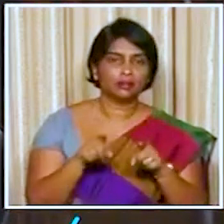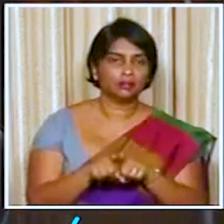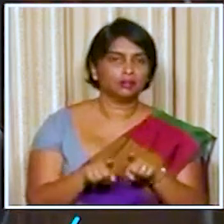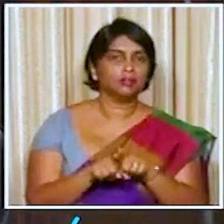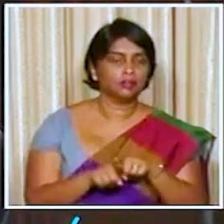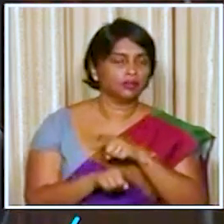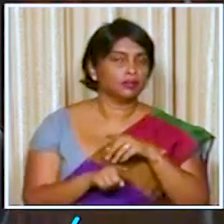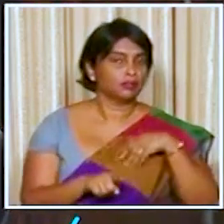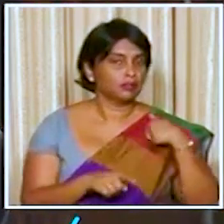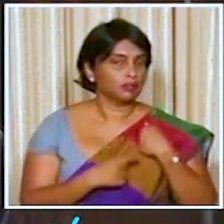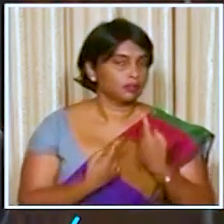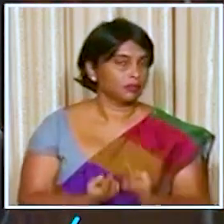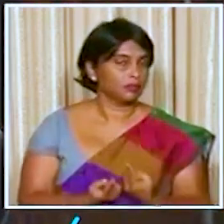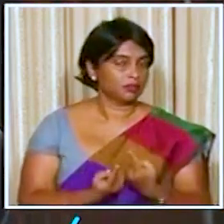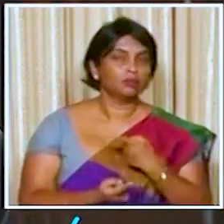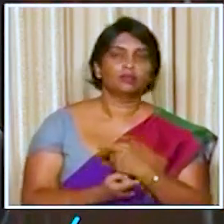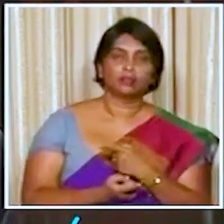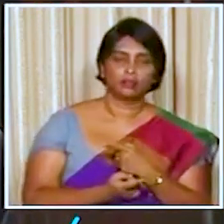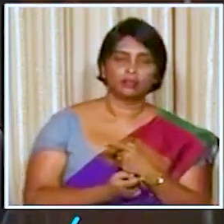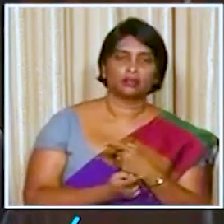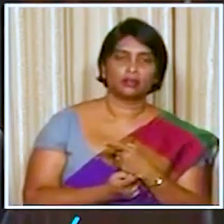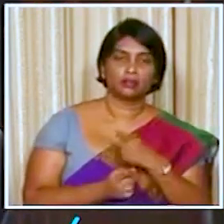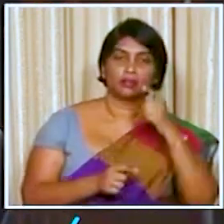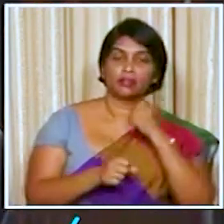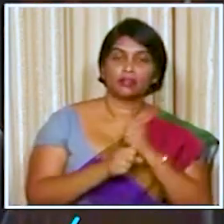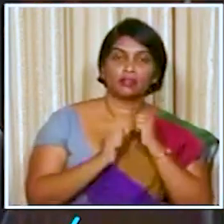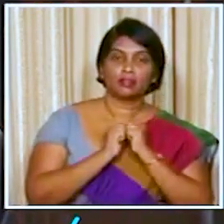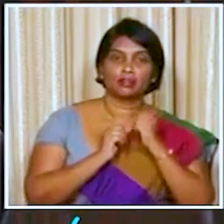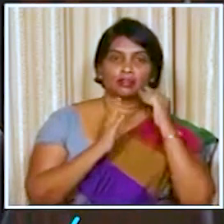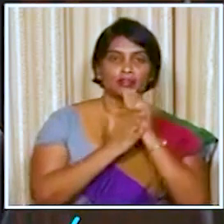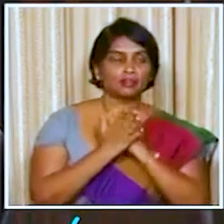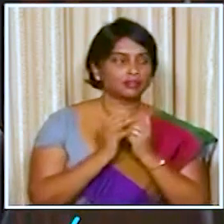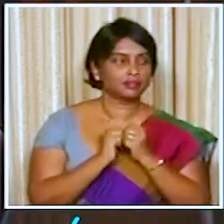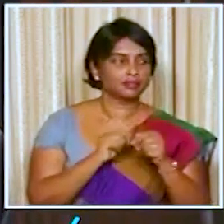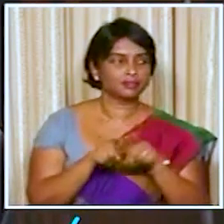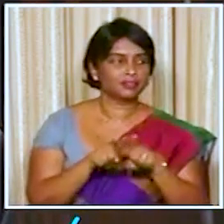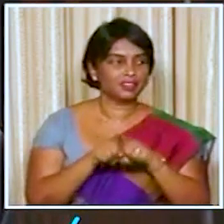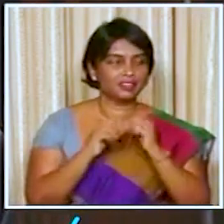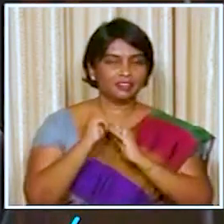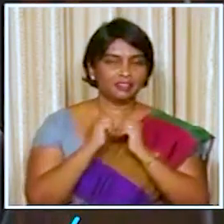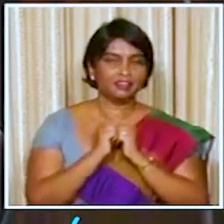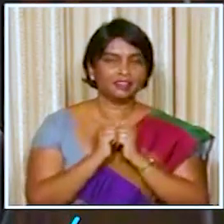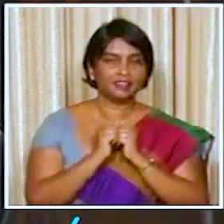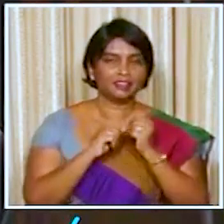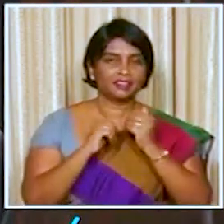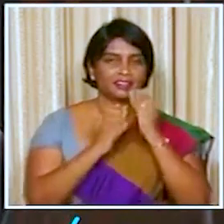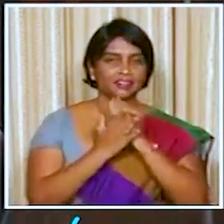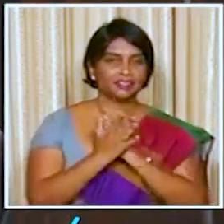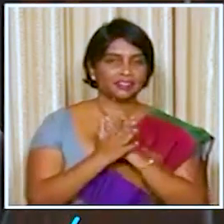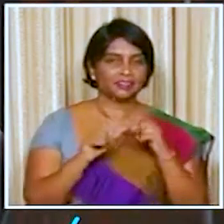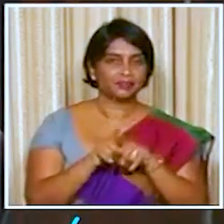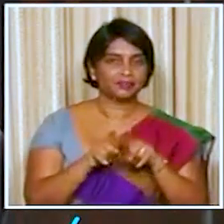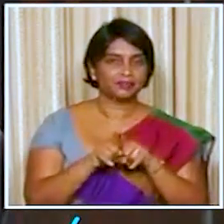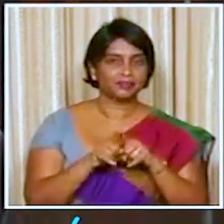මේ මූලික අවශ්‍යතා මත එතකොට ඔබතුමාලා රජයේ සේවකයාගේ වැටුප 10000ක් වැඩි කළා 25000ක් විතර